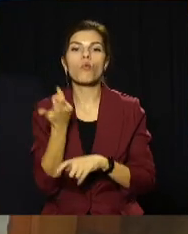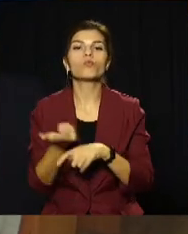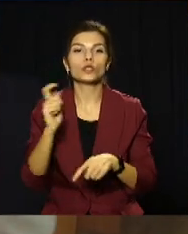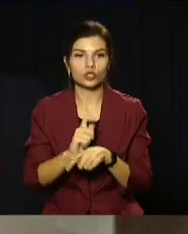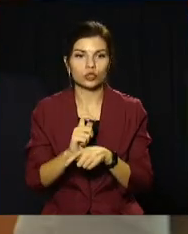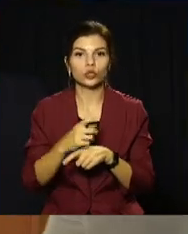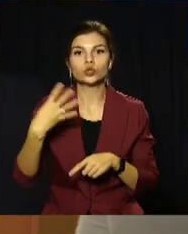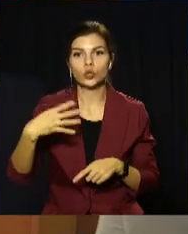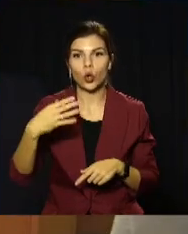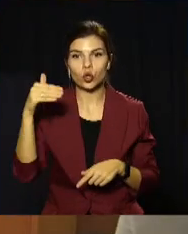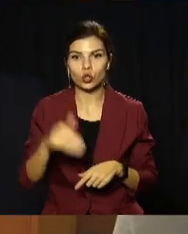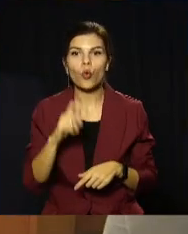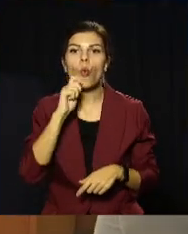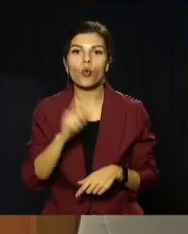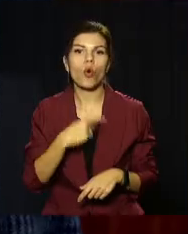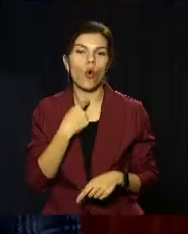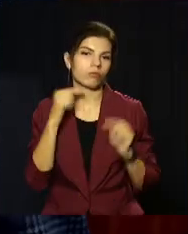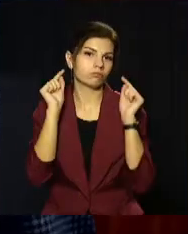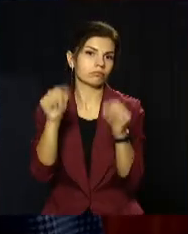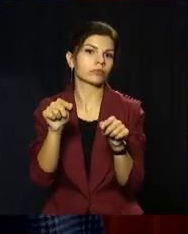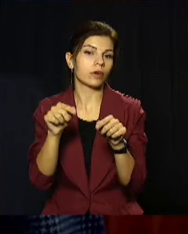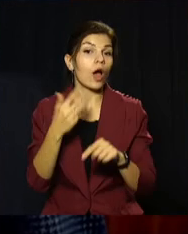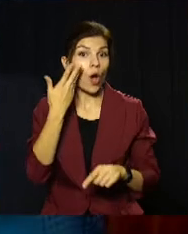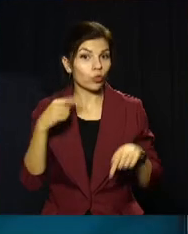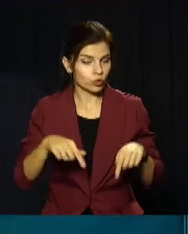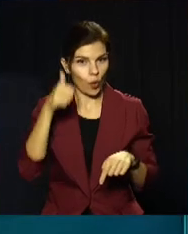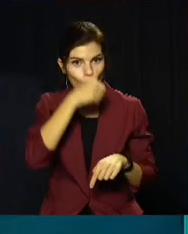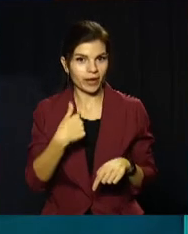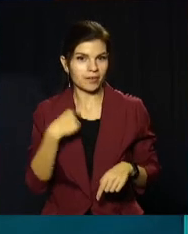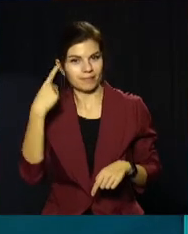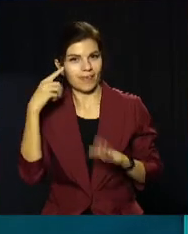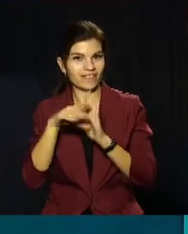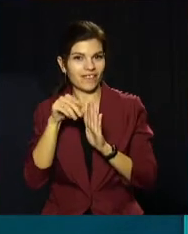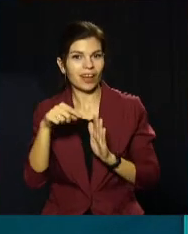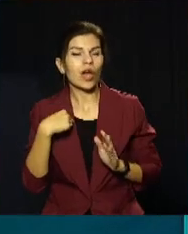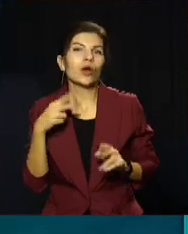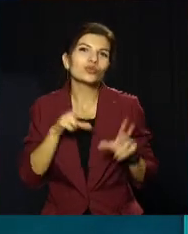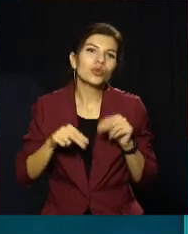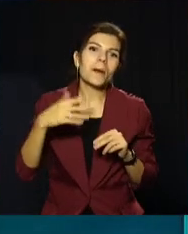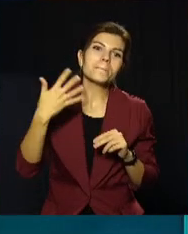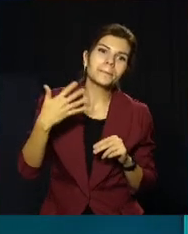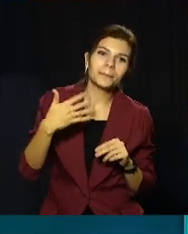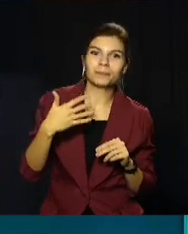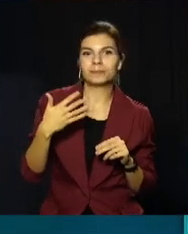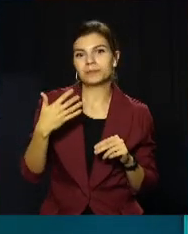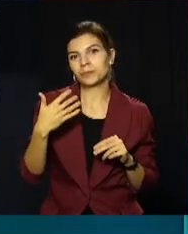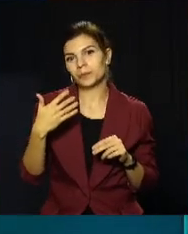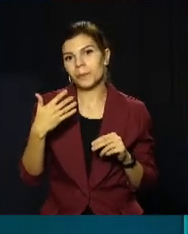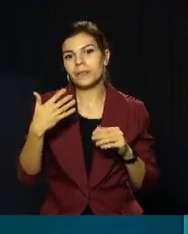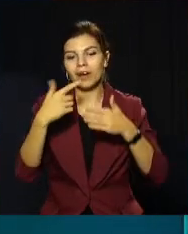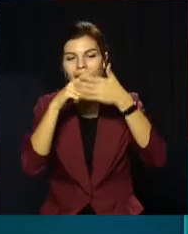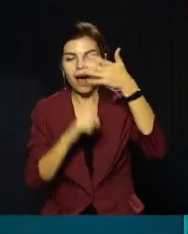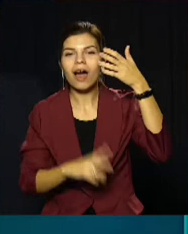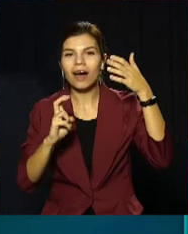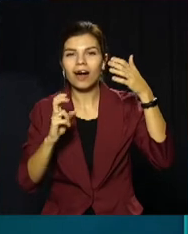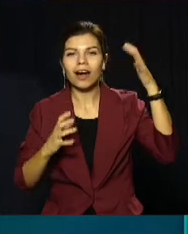ніж 40 тисяч українців. Коли я цього року подався, я очікував на 50-ку. Думаю, 50 потраплю до топ-50 і